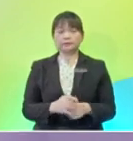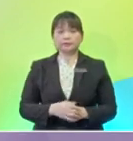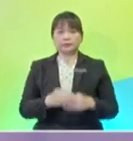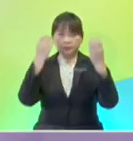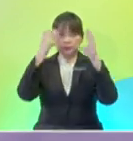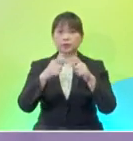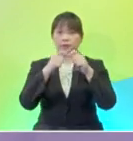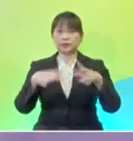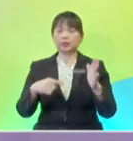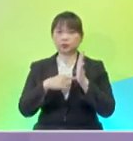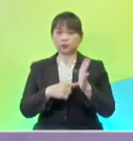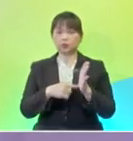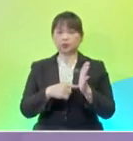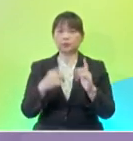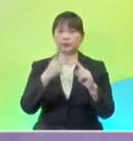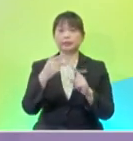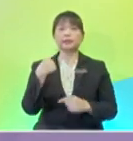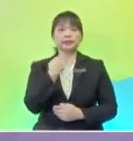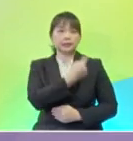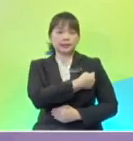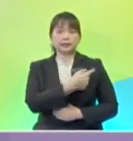telah tunjuk kepada kita